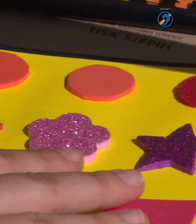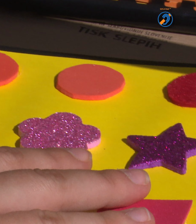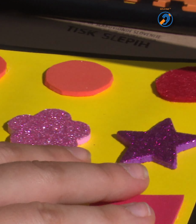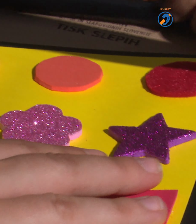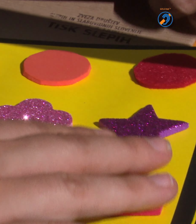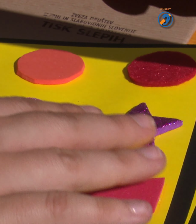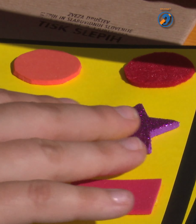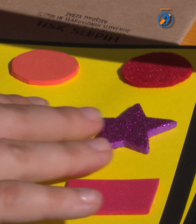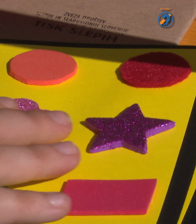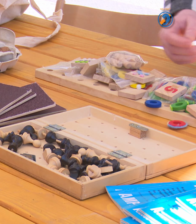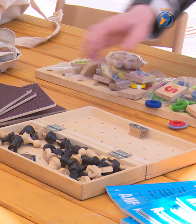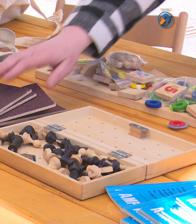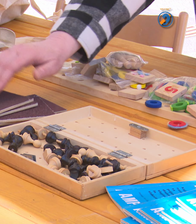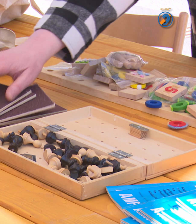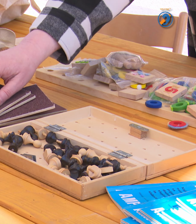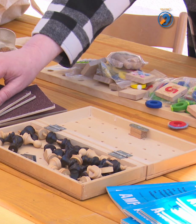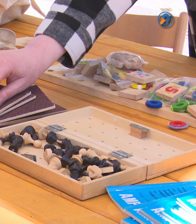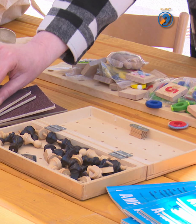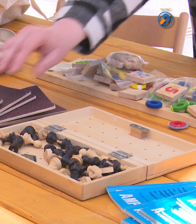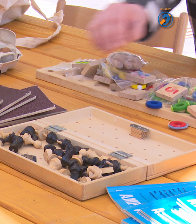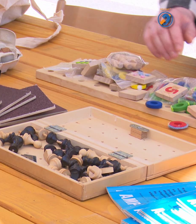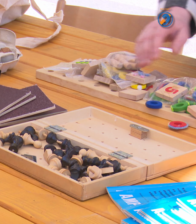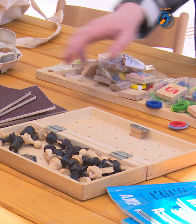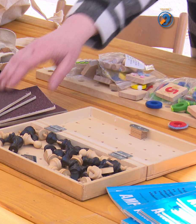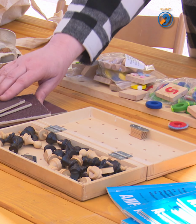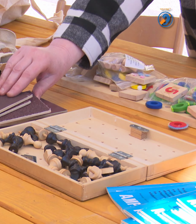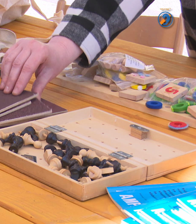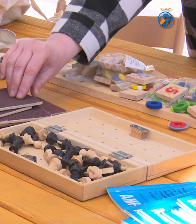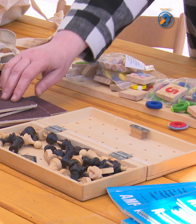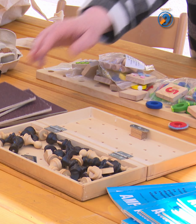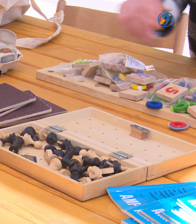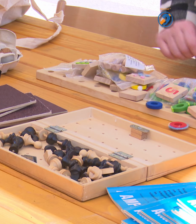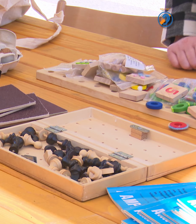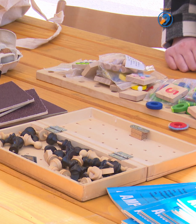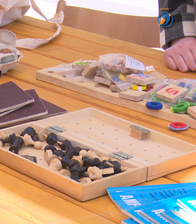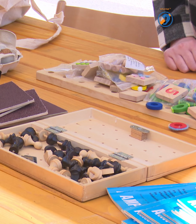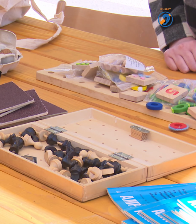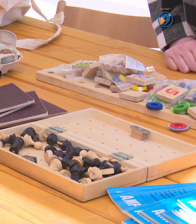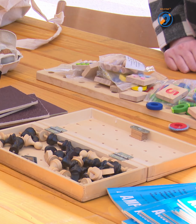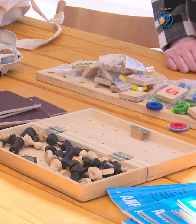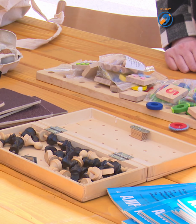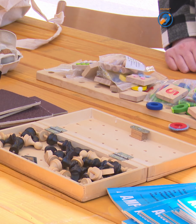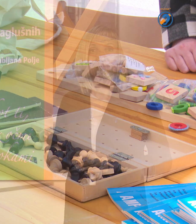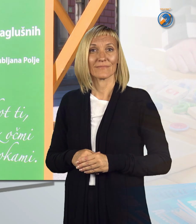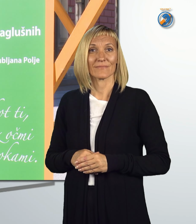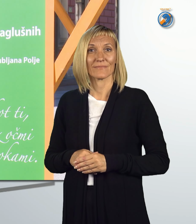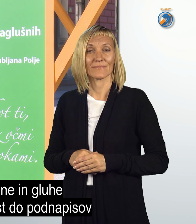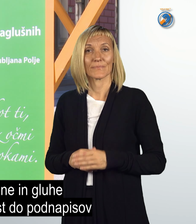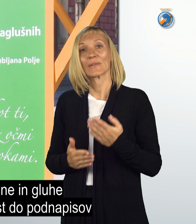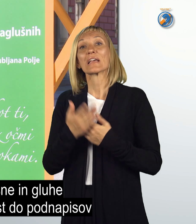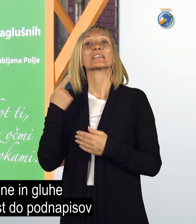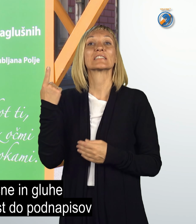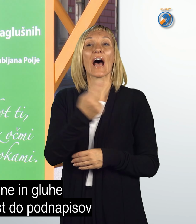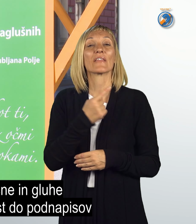Tukaj so ta tukaj, ker so različne teksture, je treba najti 2 enake. Za